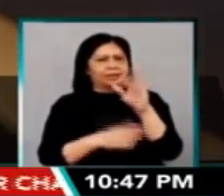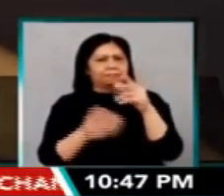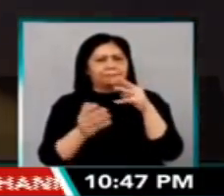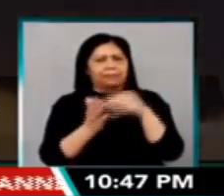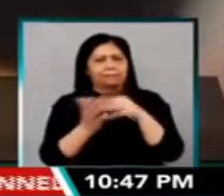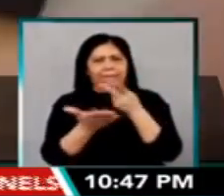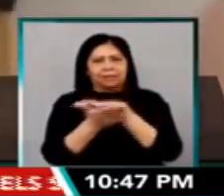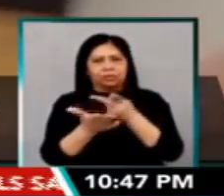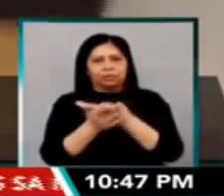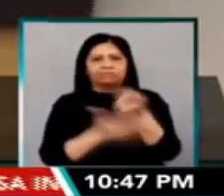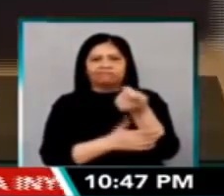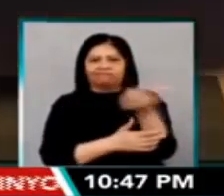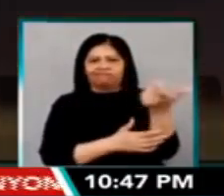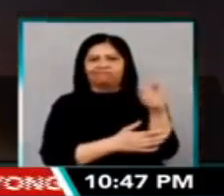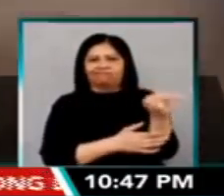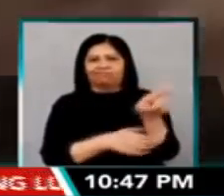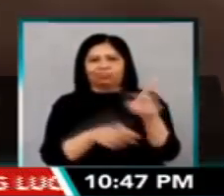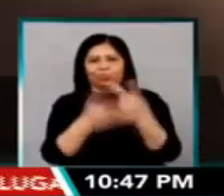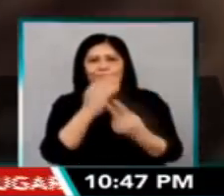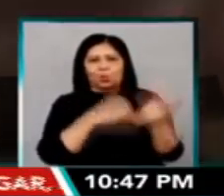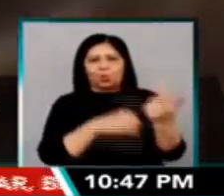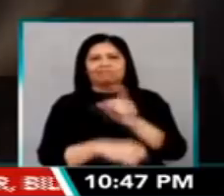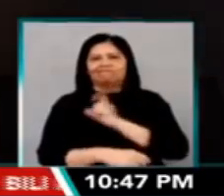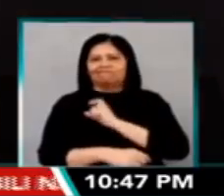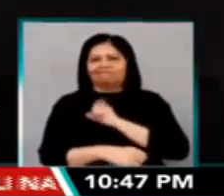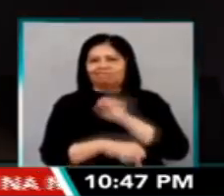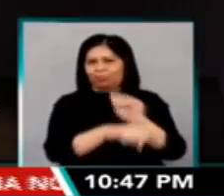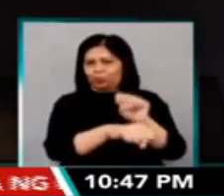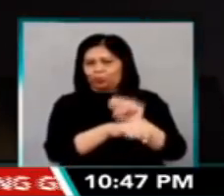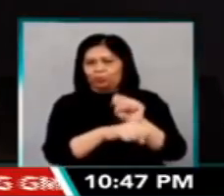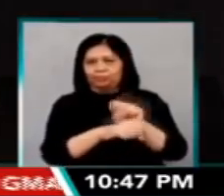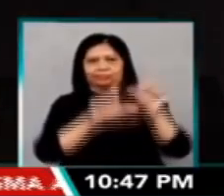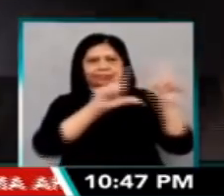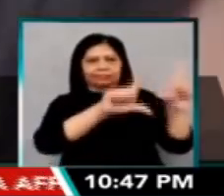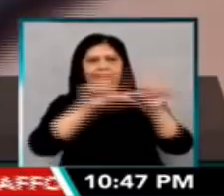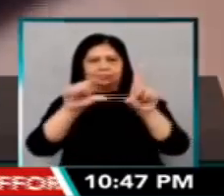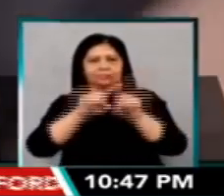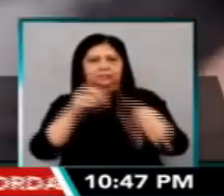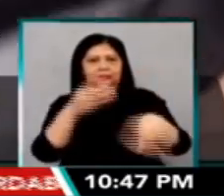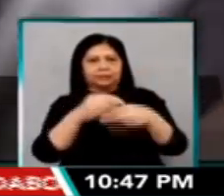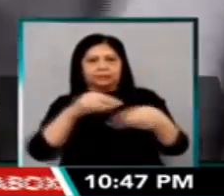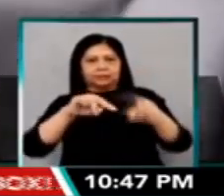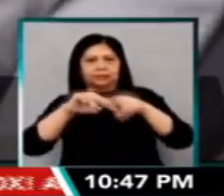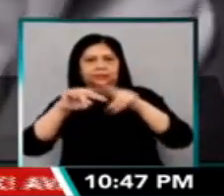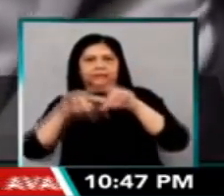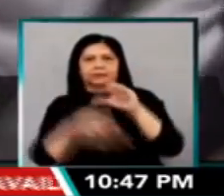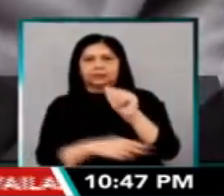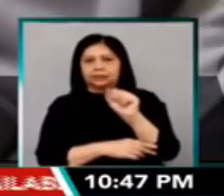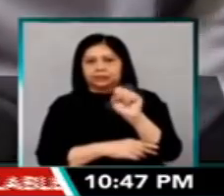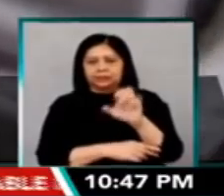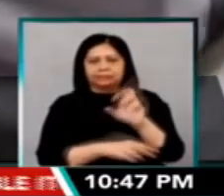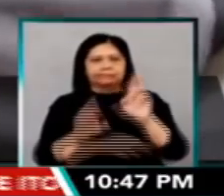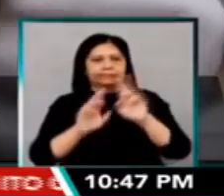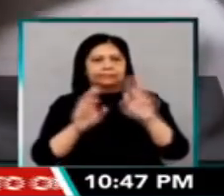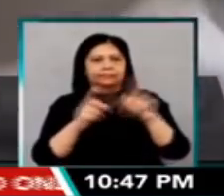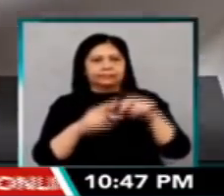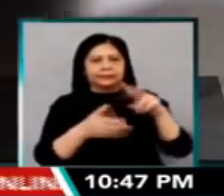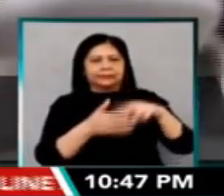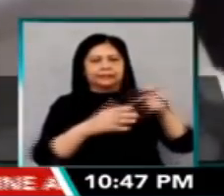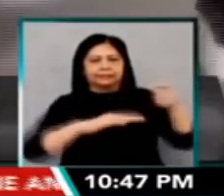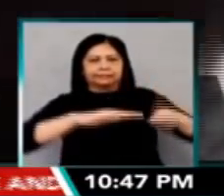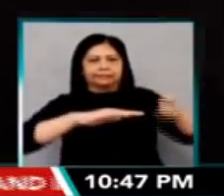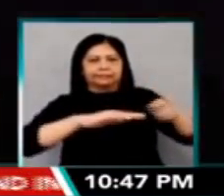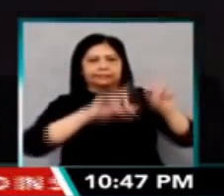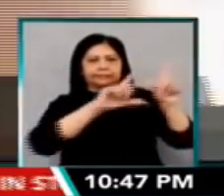din sa serbisyo ang mga pulis. Nahaharap din sila sa patong-patong na kaso. Nakatakda ng basahan ng sakdal ang isa sa